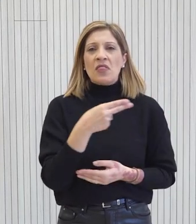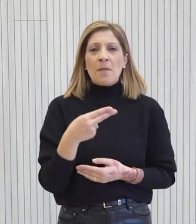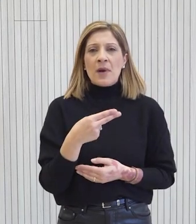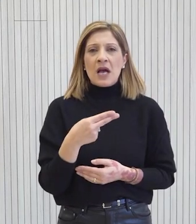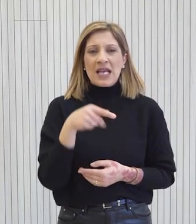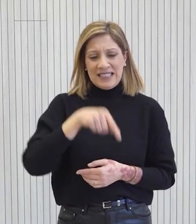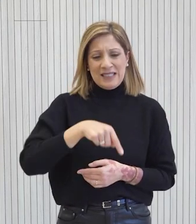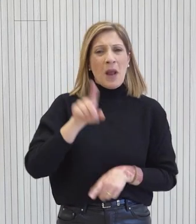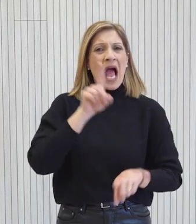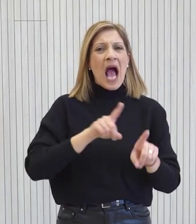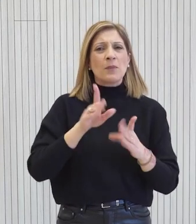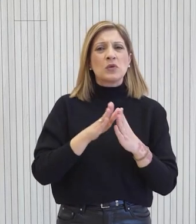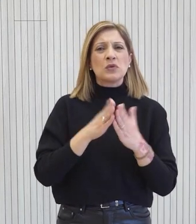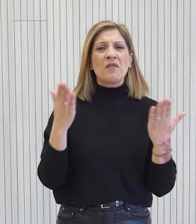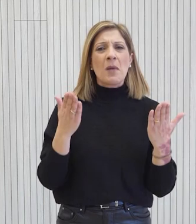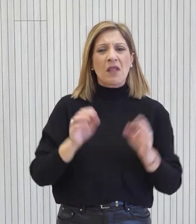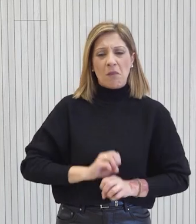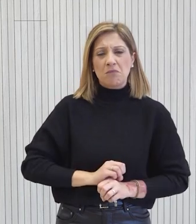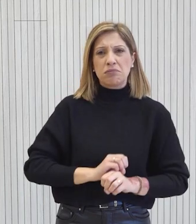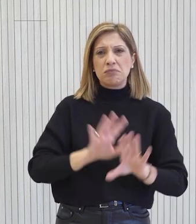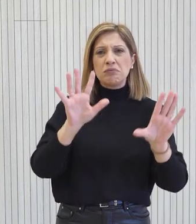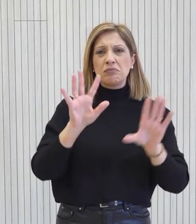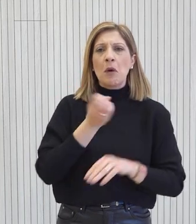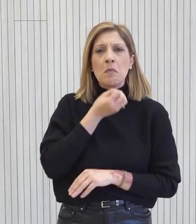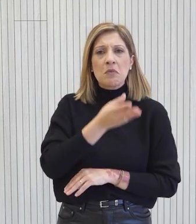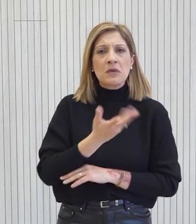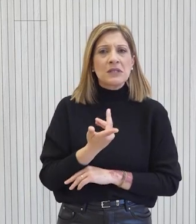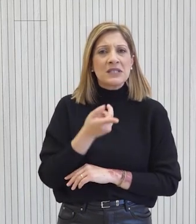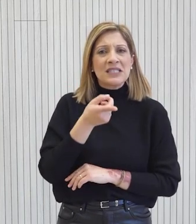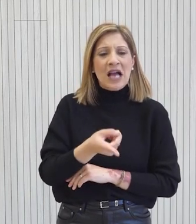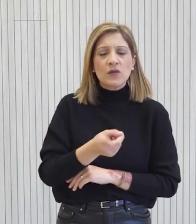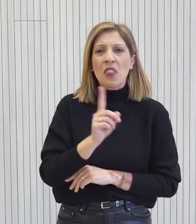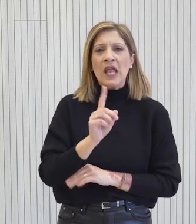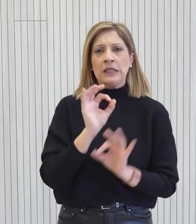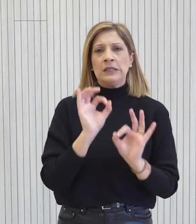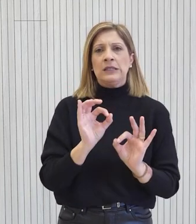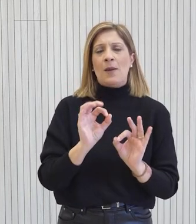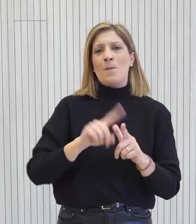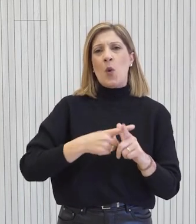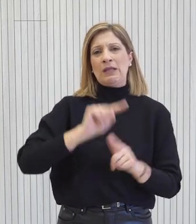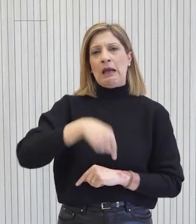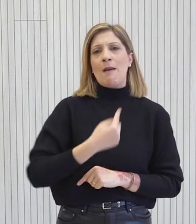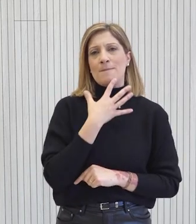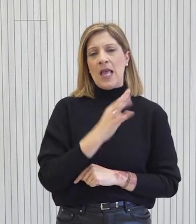της σημερινής διαρροής σε εφημερίδα, που περισσότερο εμπεριέχει συστατικά πολιτικών σκοπιμότητων.